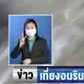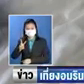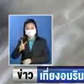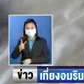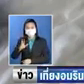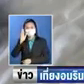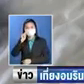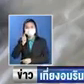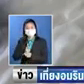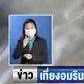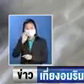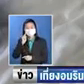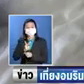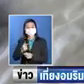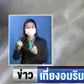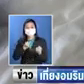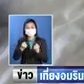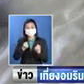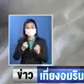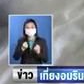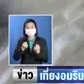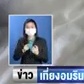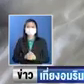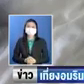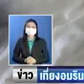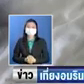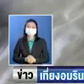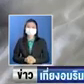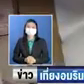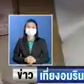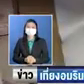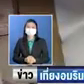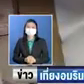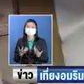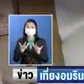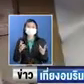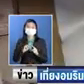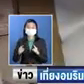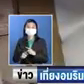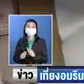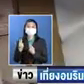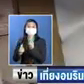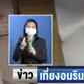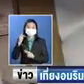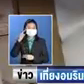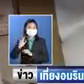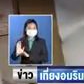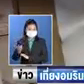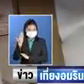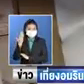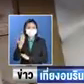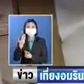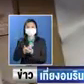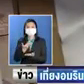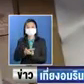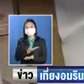ที่พ่อเลี้ยงกับแม่เลี้ยงขับจะนำอาหารจะนำสิ่งของต่างๆไปเข้าเยี่ยมพิยดาตอนเช้าด้วยนี่คือปึกเ